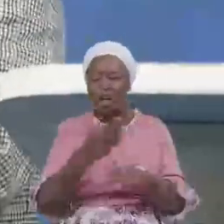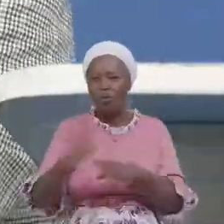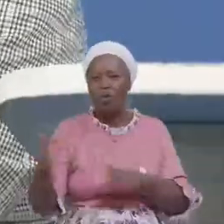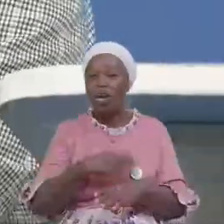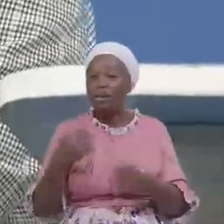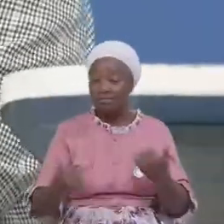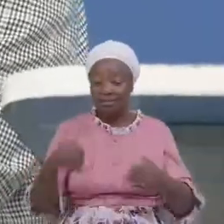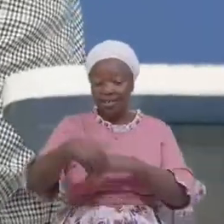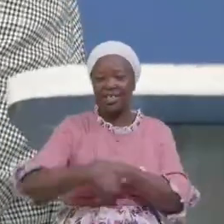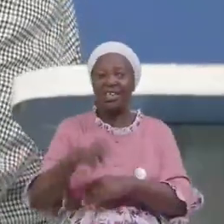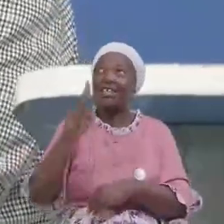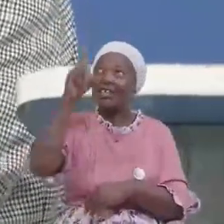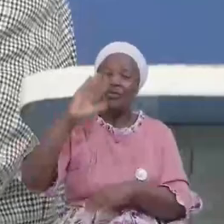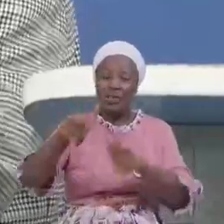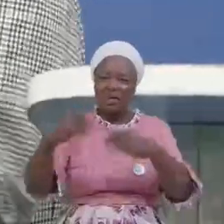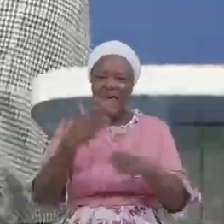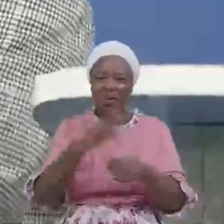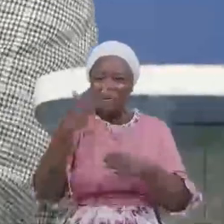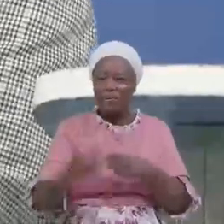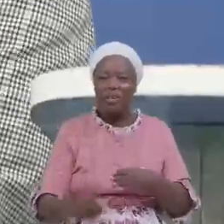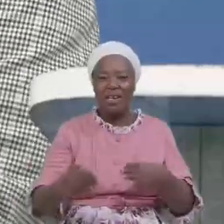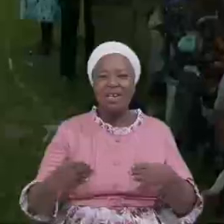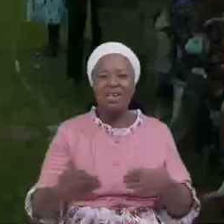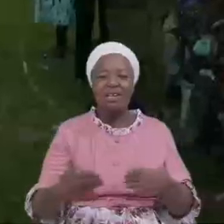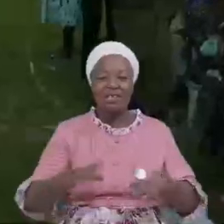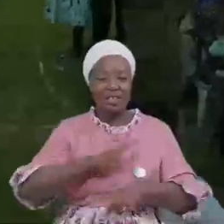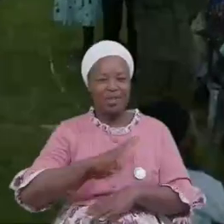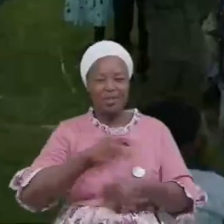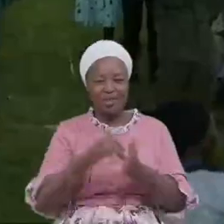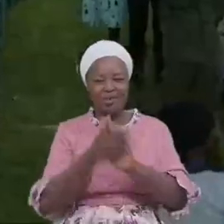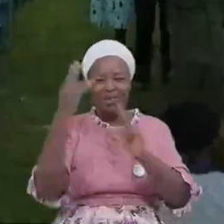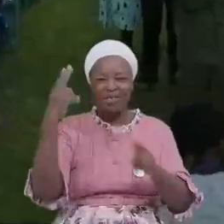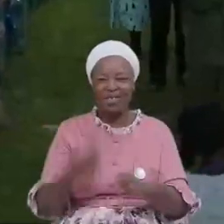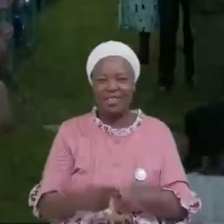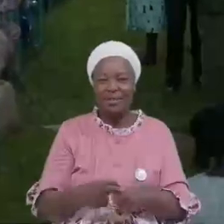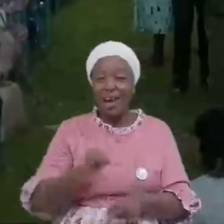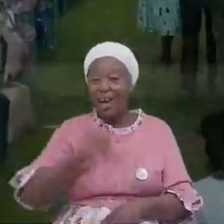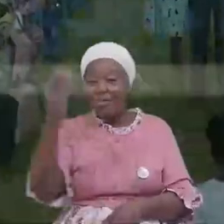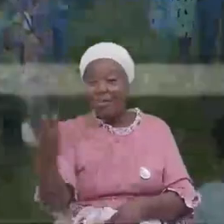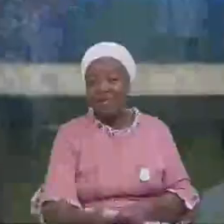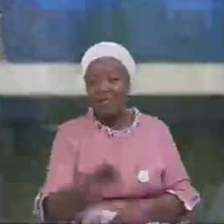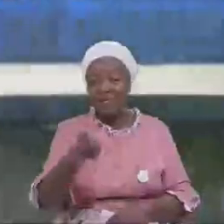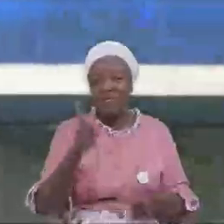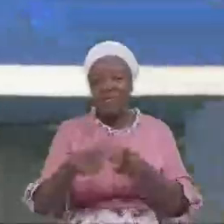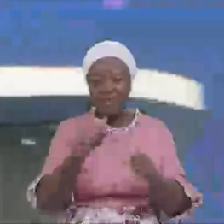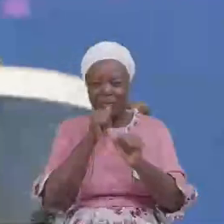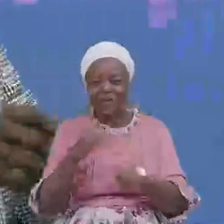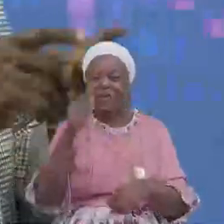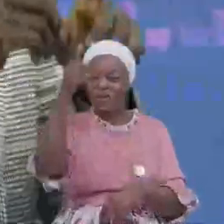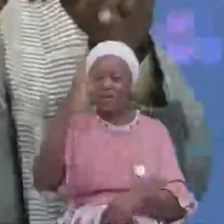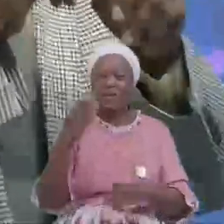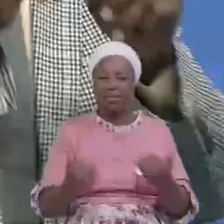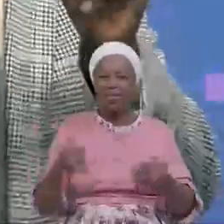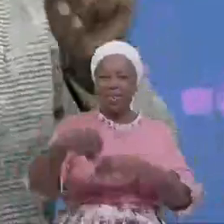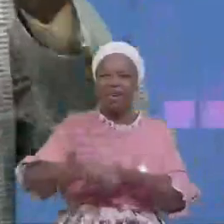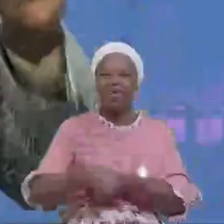soir, il te donnera la satisfaction totale. Je t'accueille, ô bénédiction de Dieu, ce